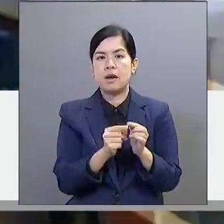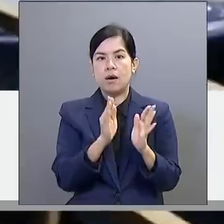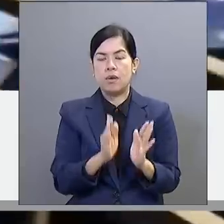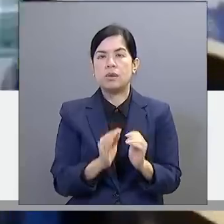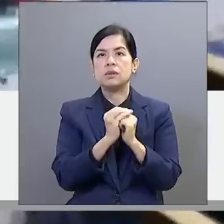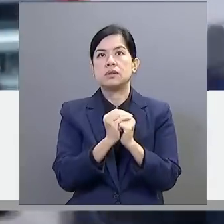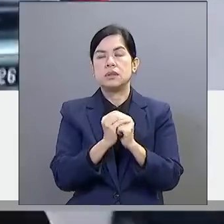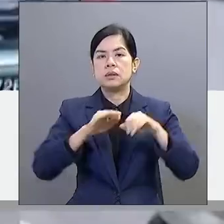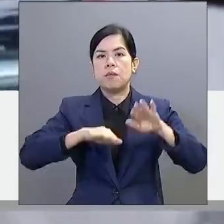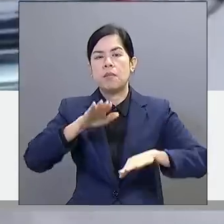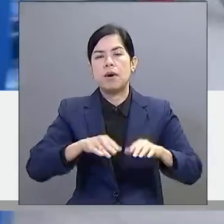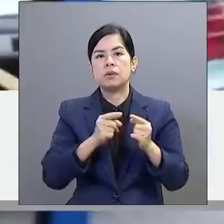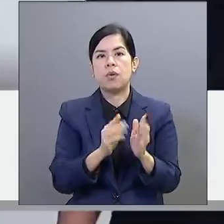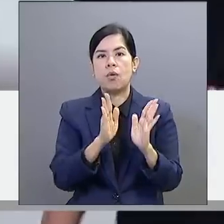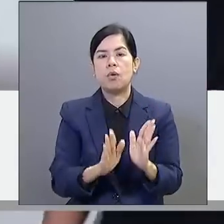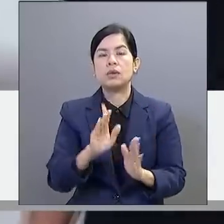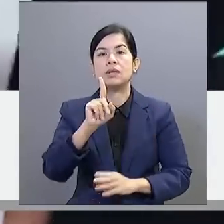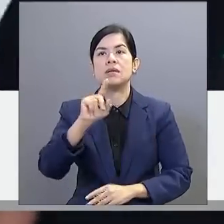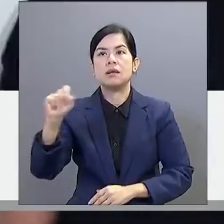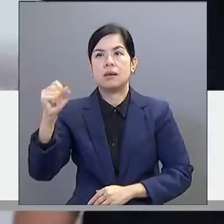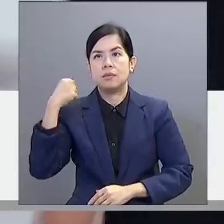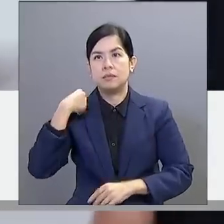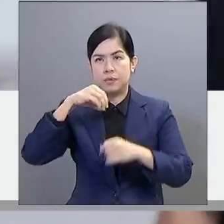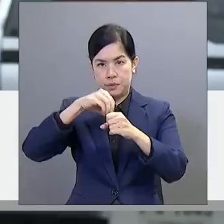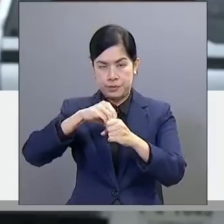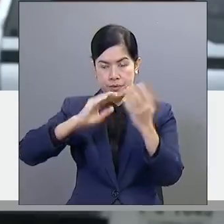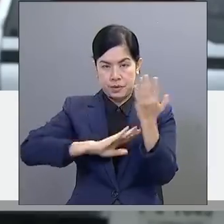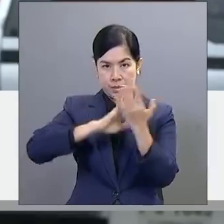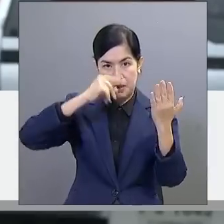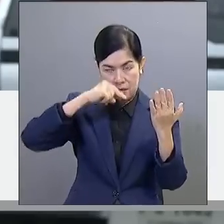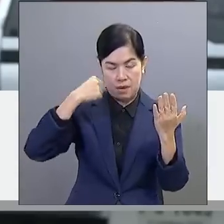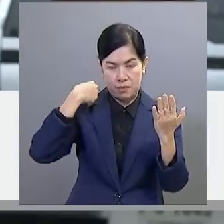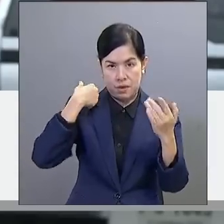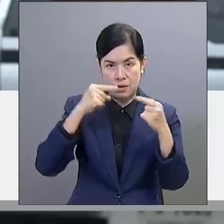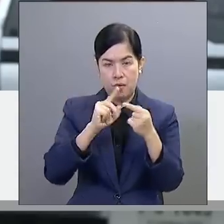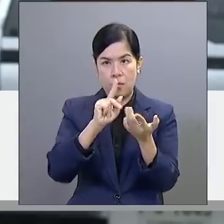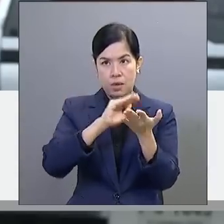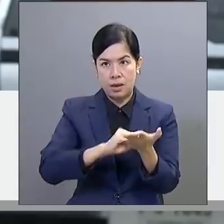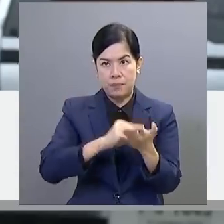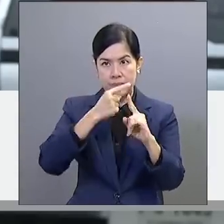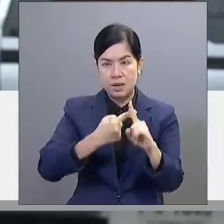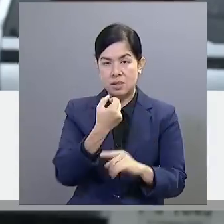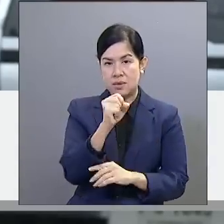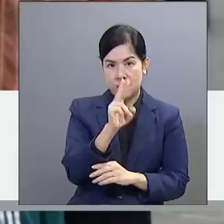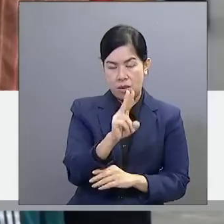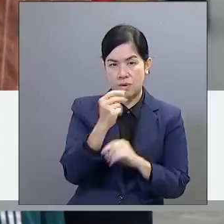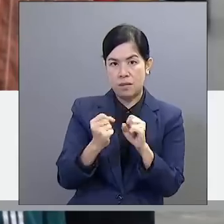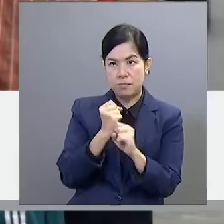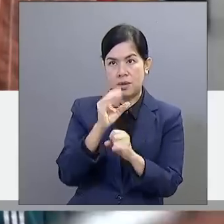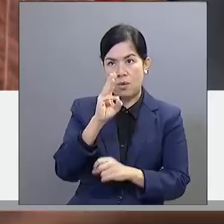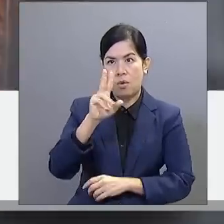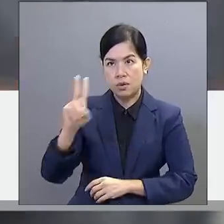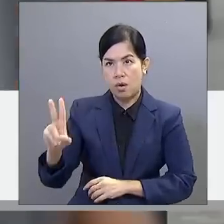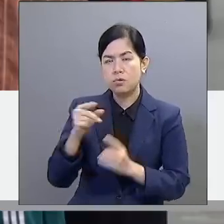ไม่ต่ำกว่า 100,000 คนกระจายตัวอยู่ทั่วประเทศค่ะเป็นข้อมูลณเดือนธันวาคม2562ก่อนที่จะมีโ